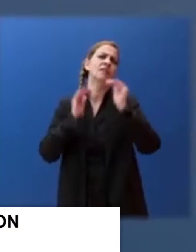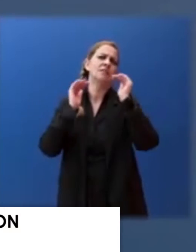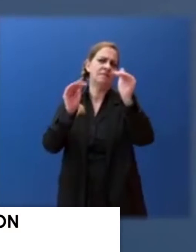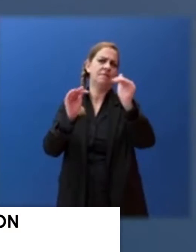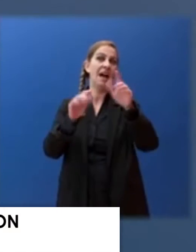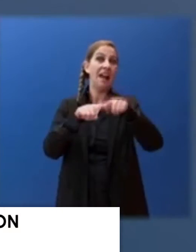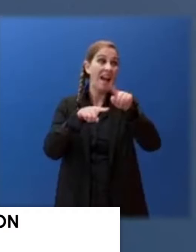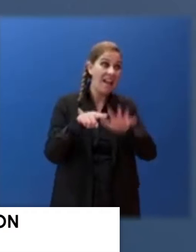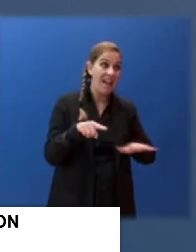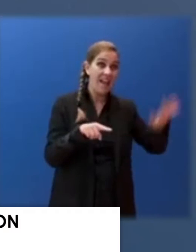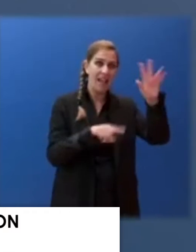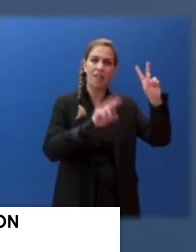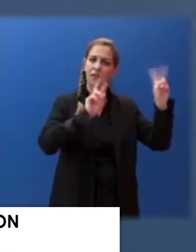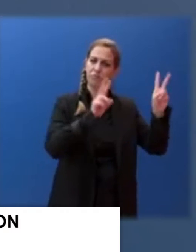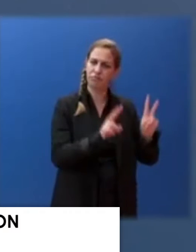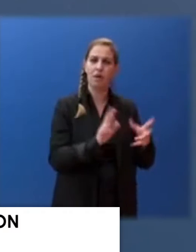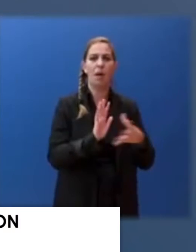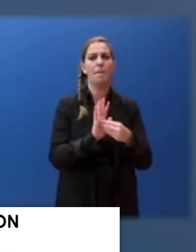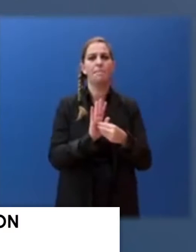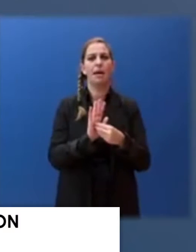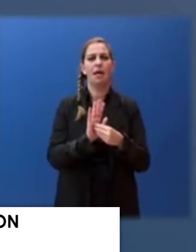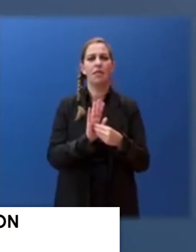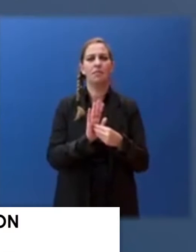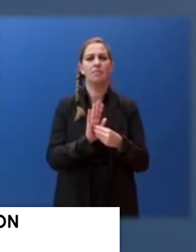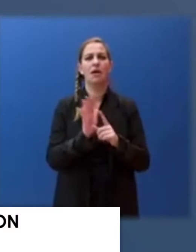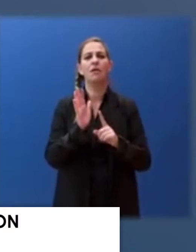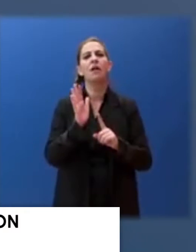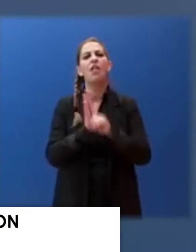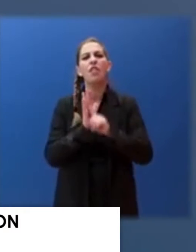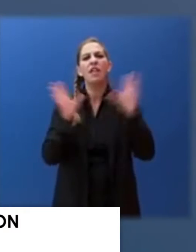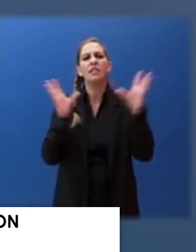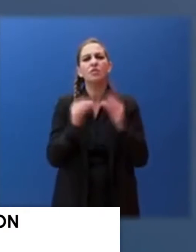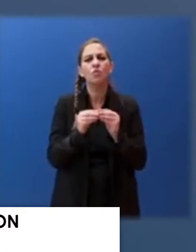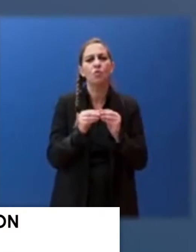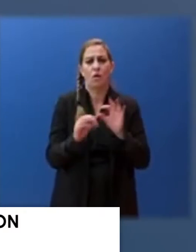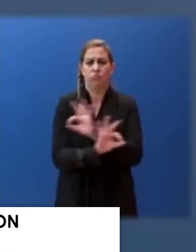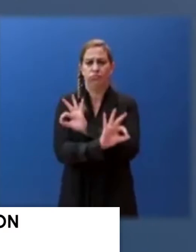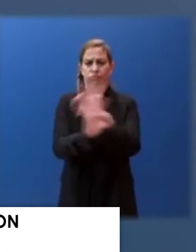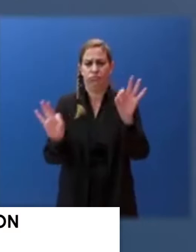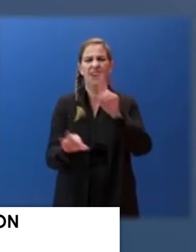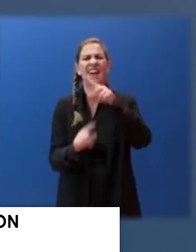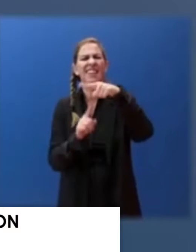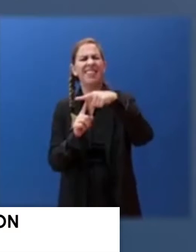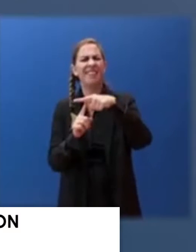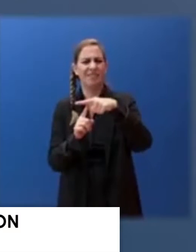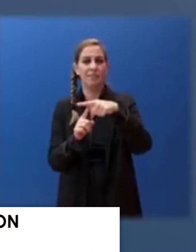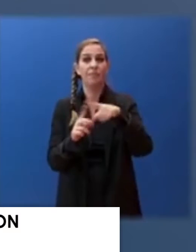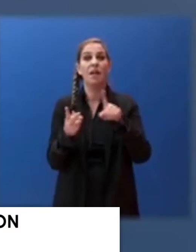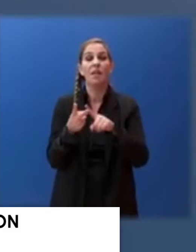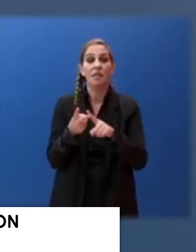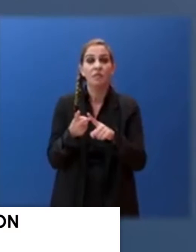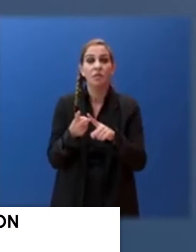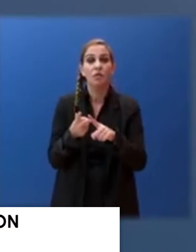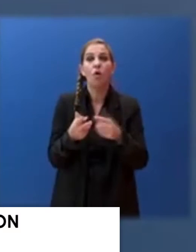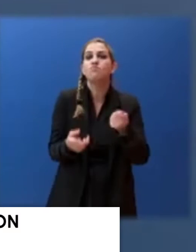επιδημιολογικού φορτίου αντικατοπτρίζεται σε δείκτες όπως ο δείκτης μετάδοσης, το ΕΡΤΑΦ, όπως επίσης στον ρυθμό με τον οποίο